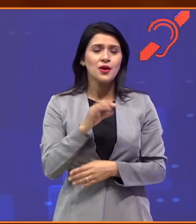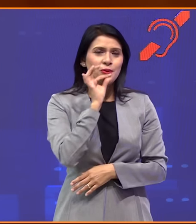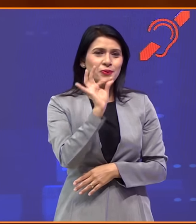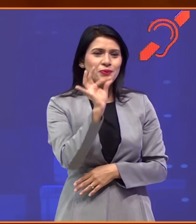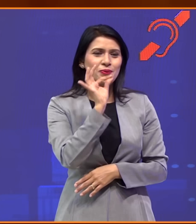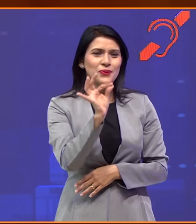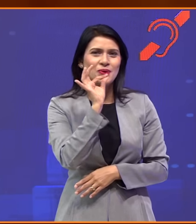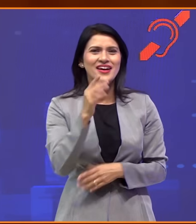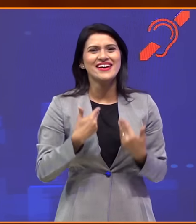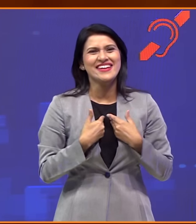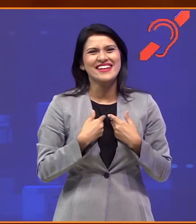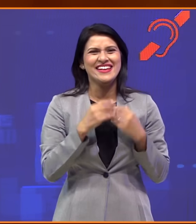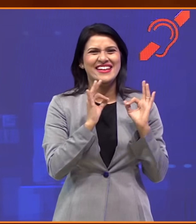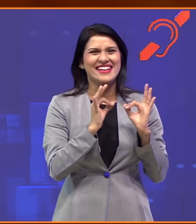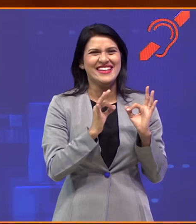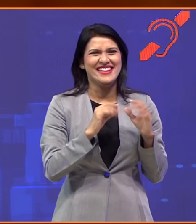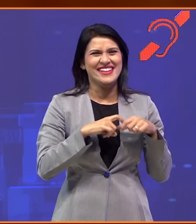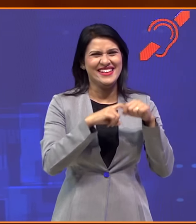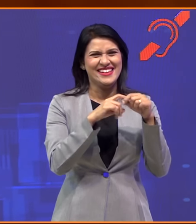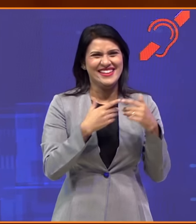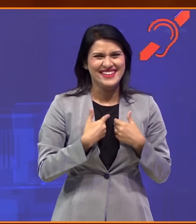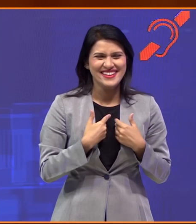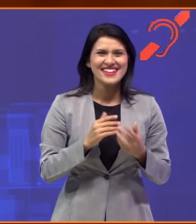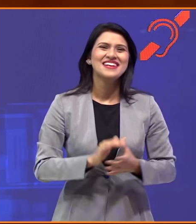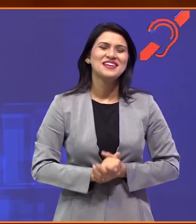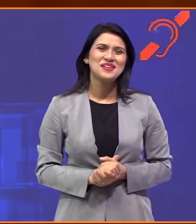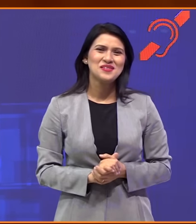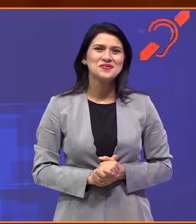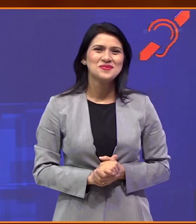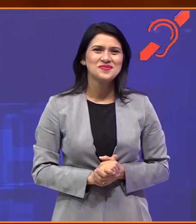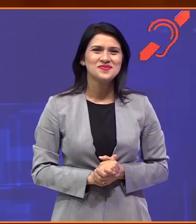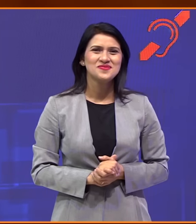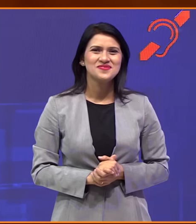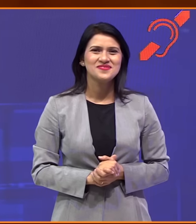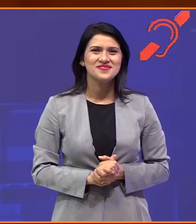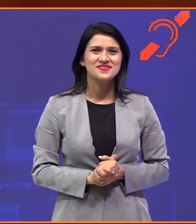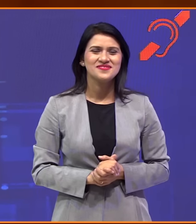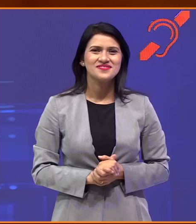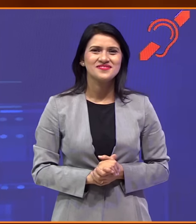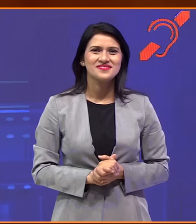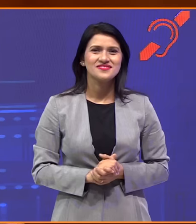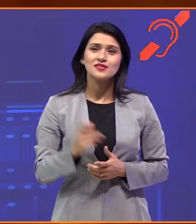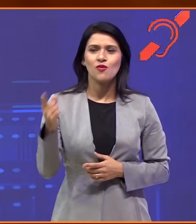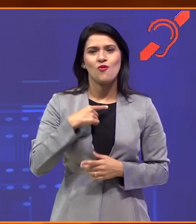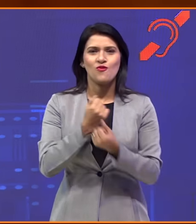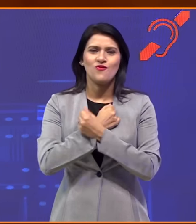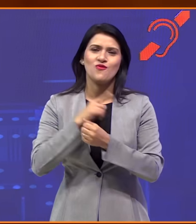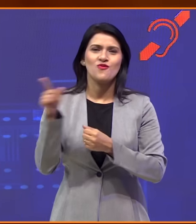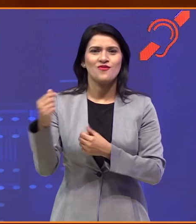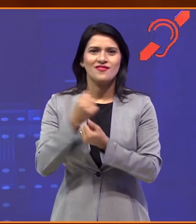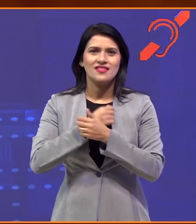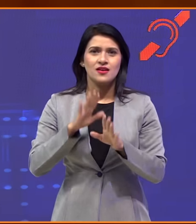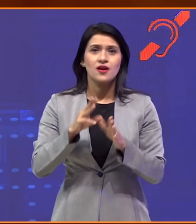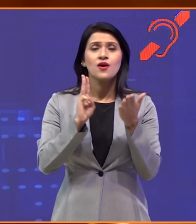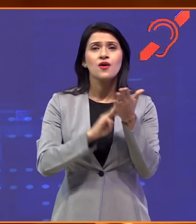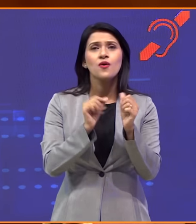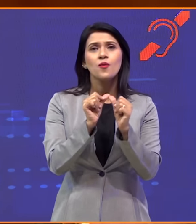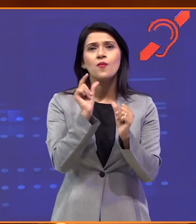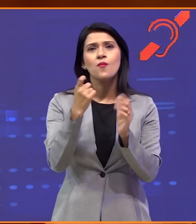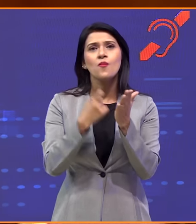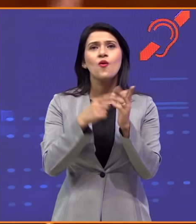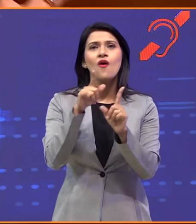पीता था तो वो हम लोग एक दूसरे को पसंद करते थे तो ये लोग जा रहे थे मौर्या वहीं पे